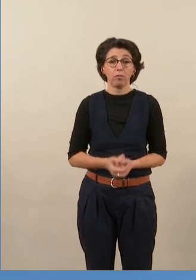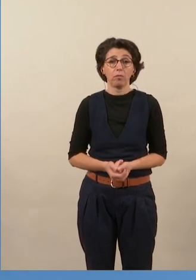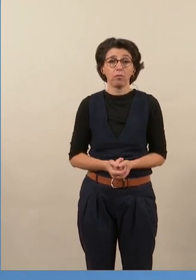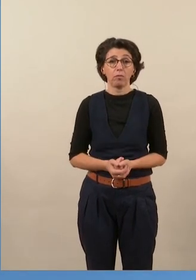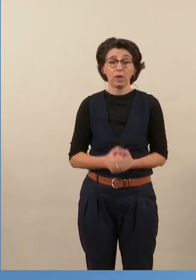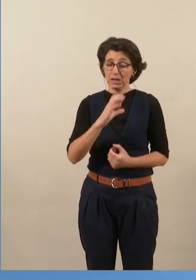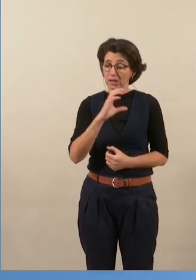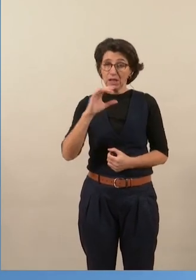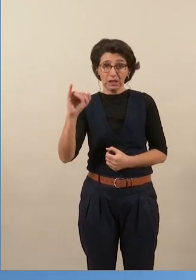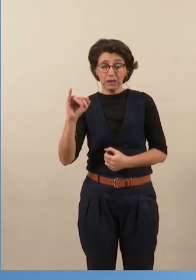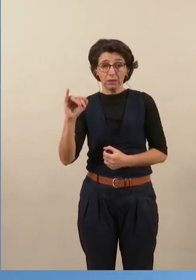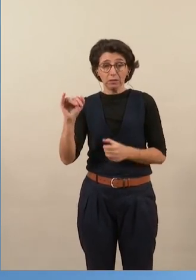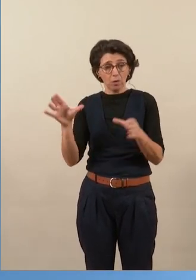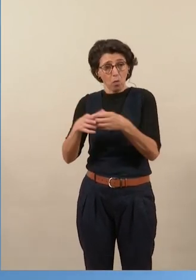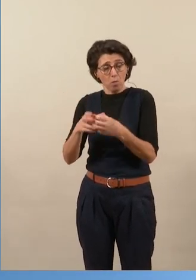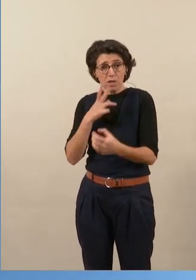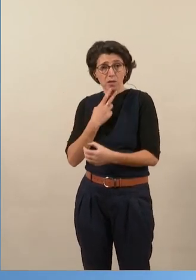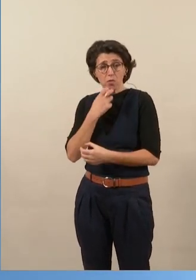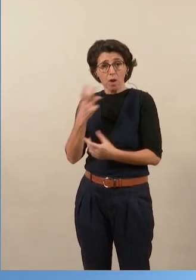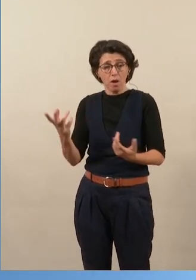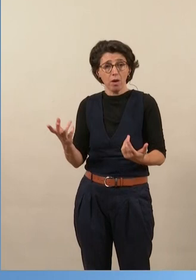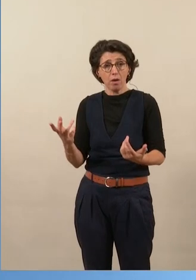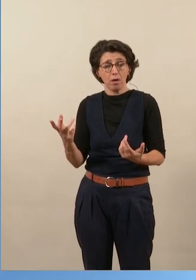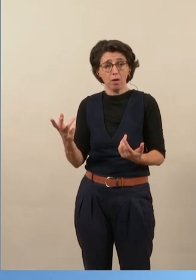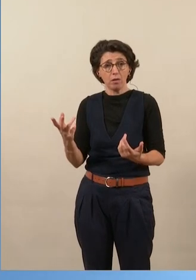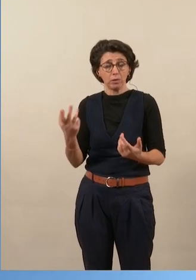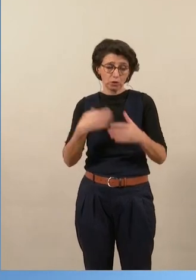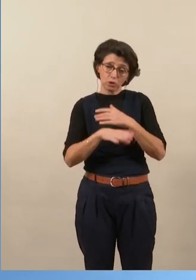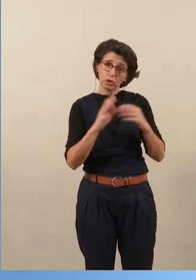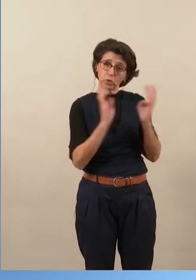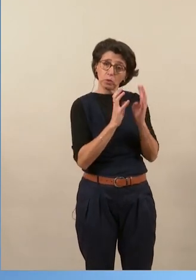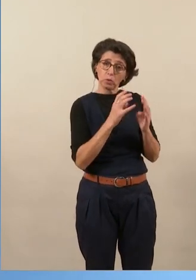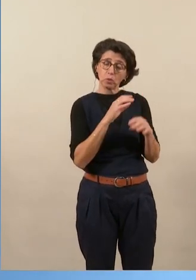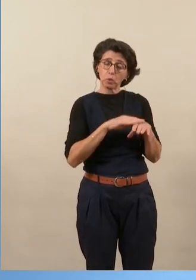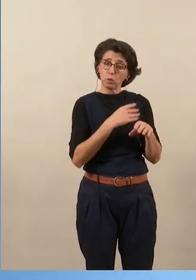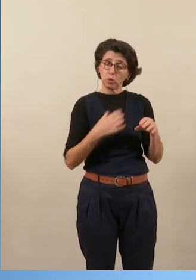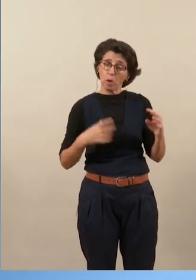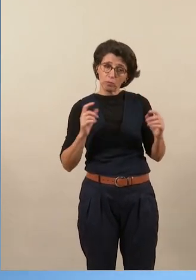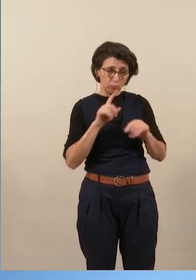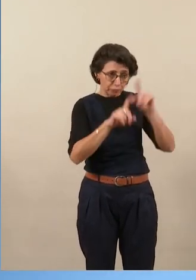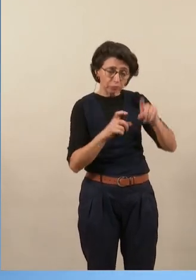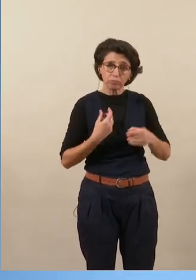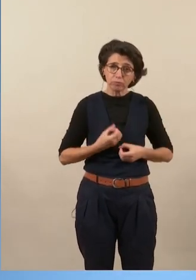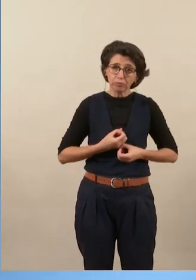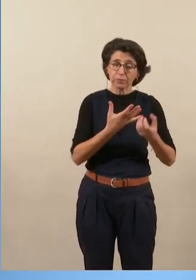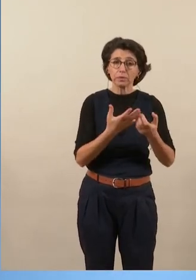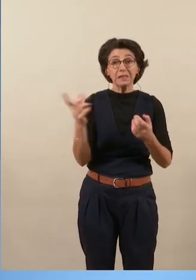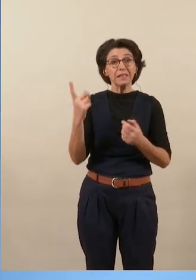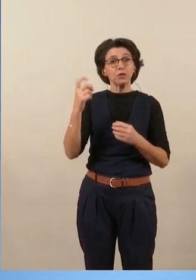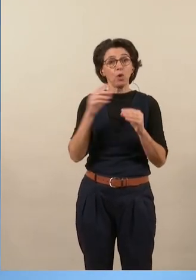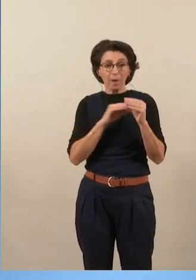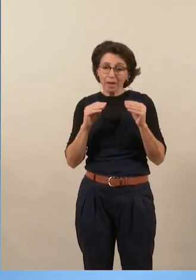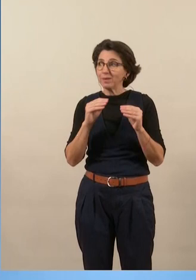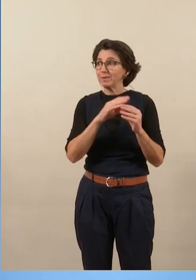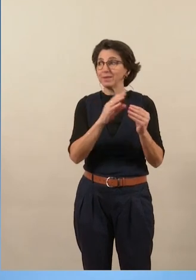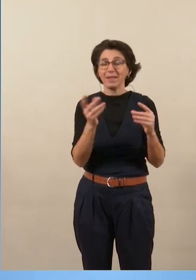CCI les citoyens lambda peuvent poser une question au conseil municipal et c'est très bien lorsqu'ils ont une question il passe en tout début de conseil